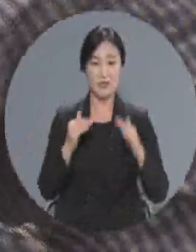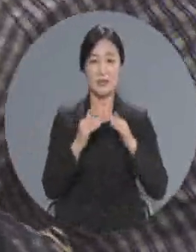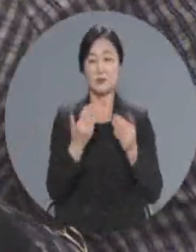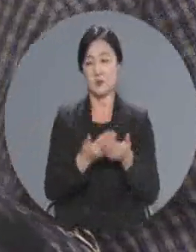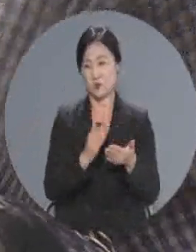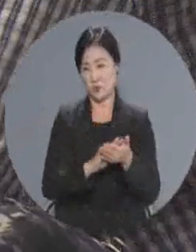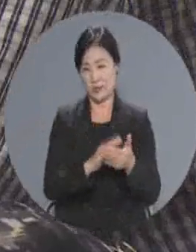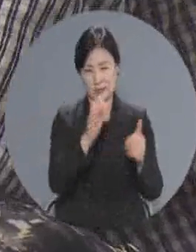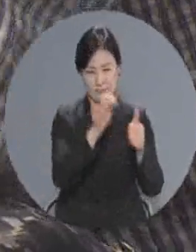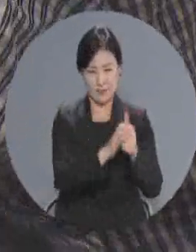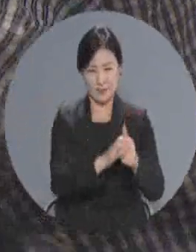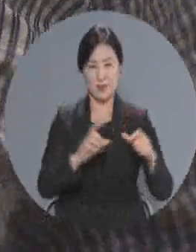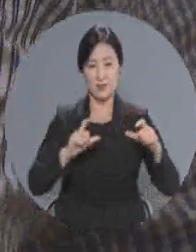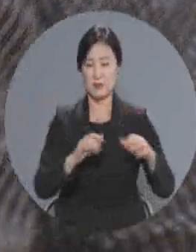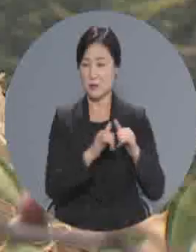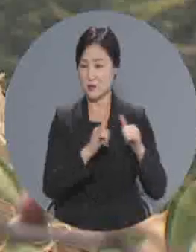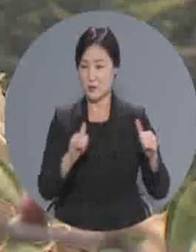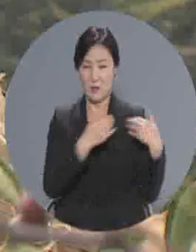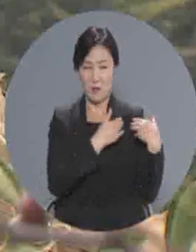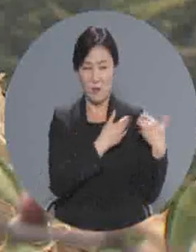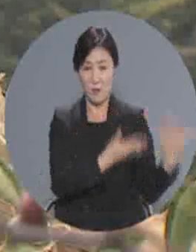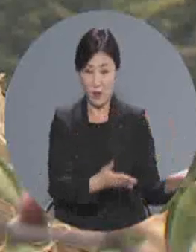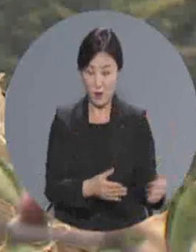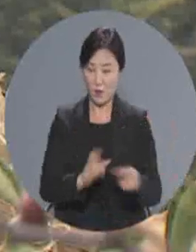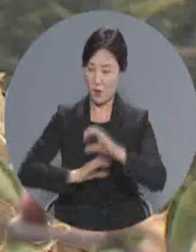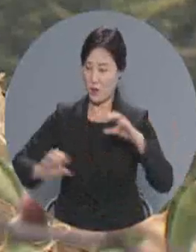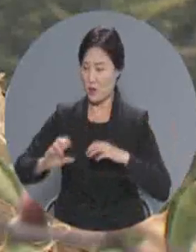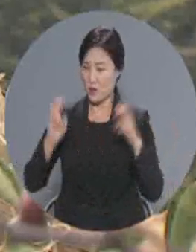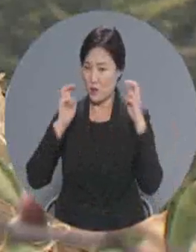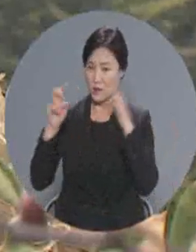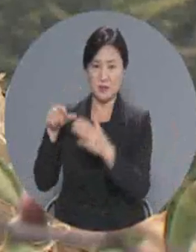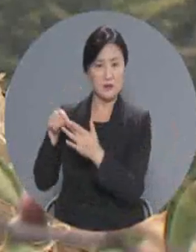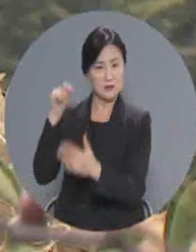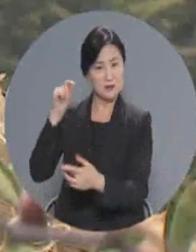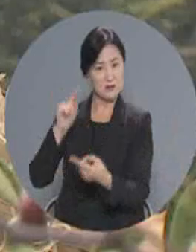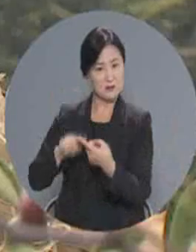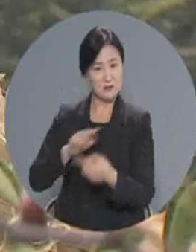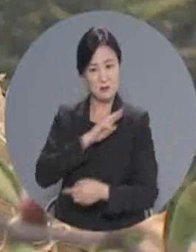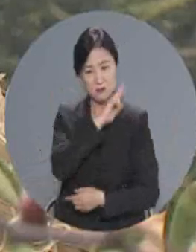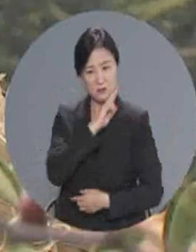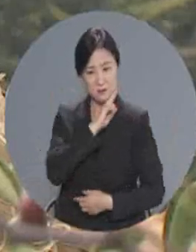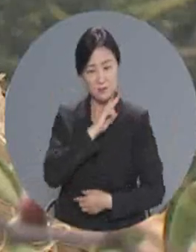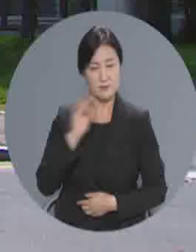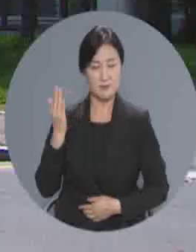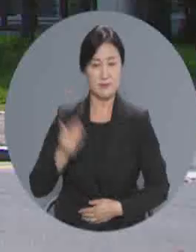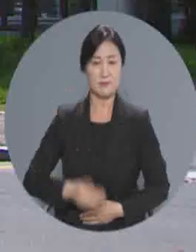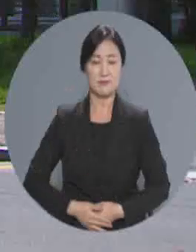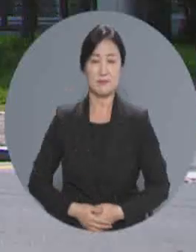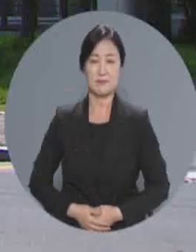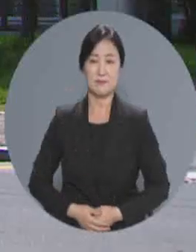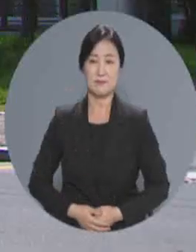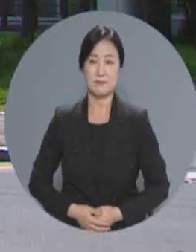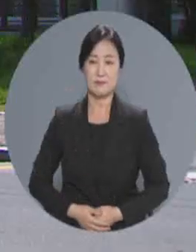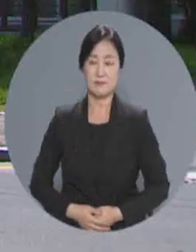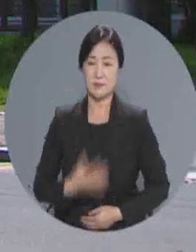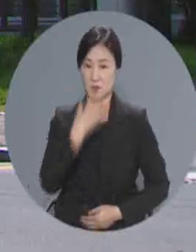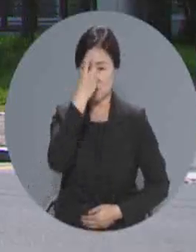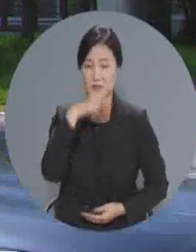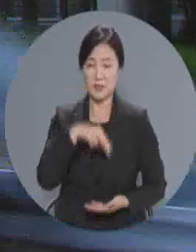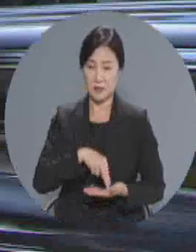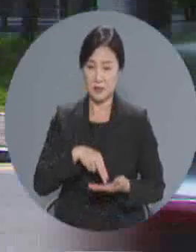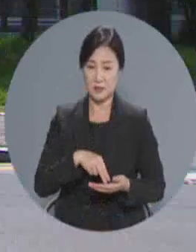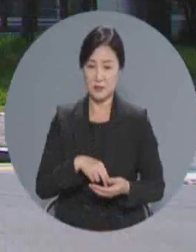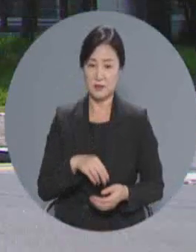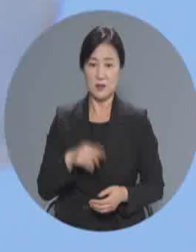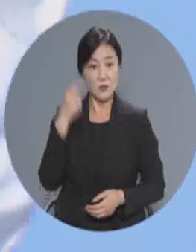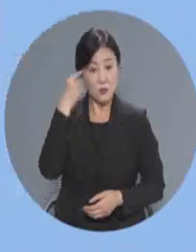있는 주민들을 마다하고 수리업체를 선정한 것에 대해 의문이 제기되는 상황. 순천시는 취재진의